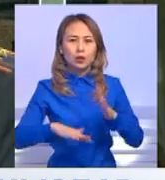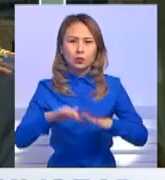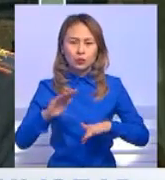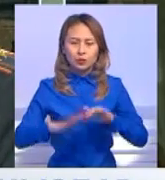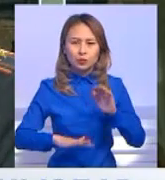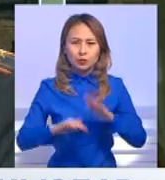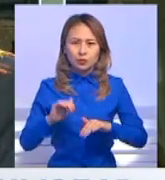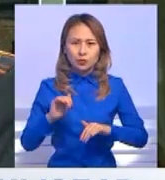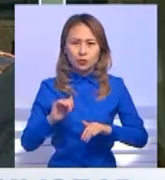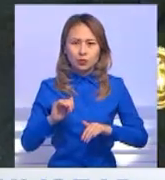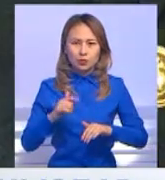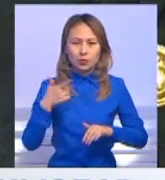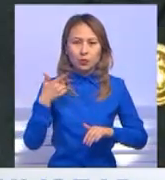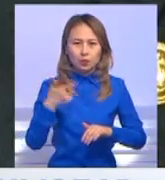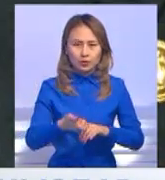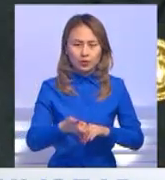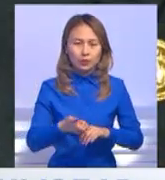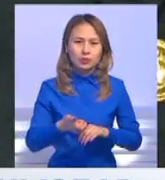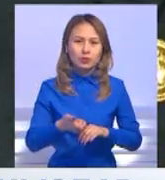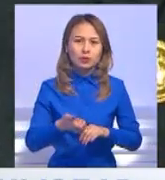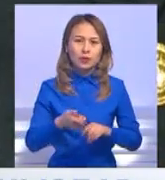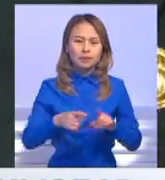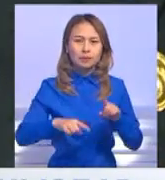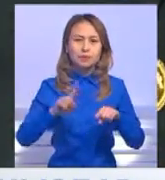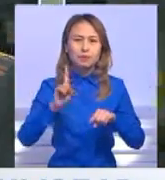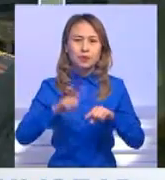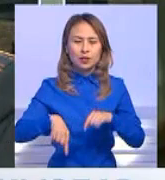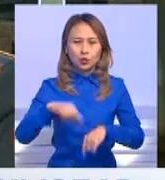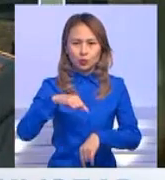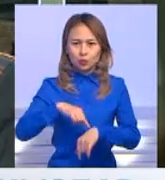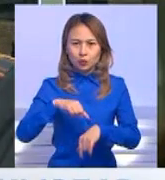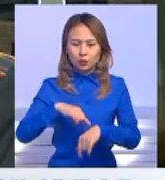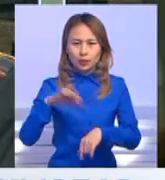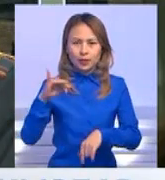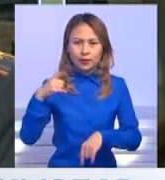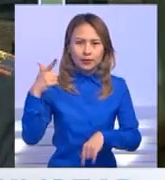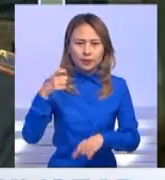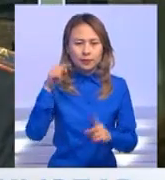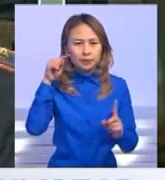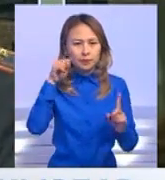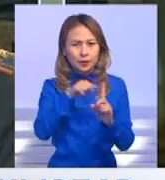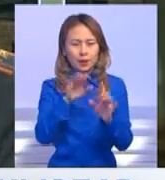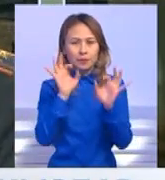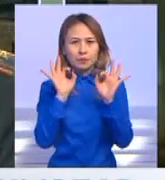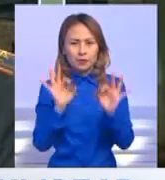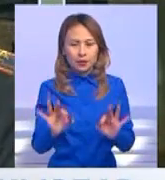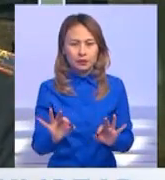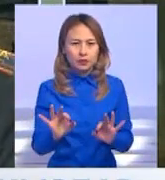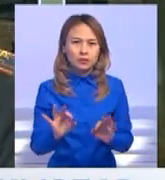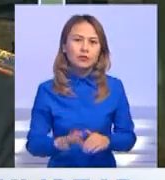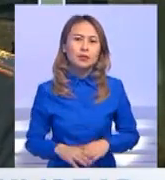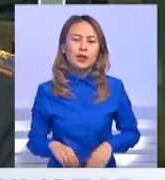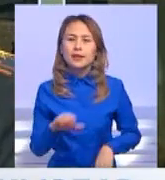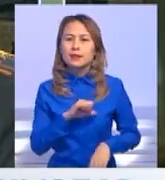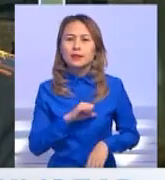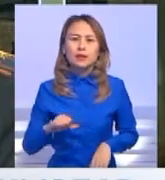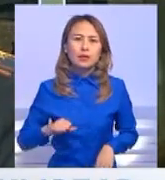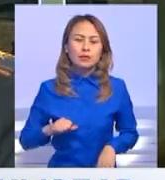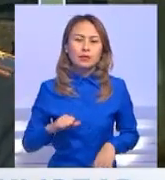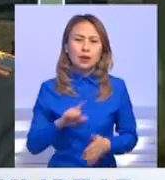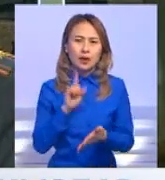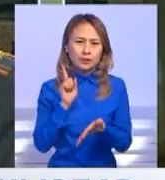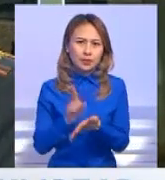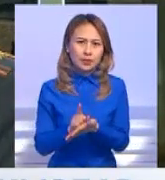саусақтары бас өшірпесін тез сезет. Ату және нысанаға тигізу ең бастапқы